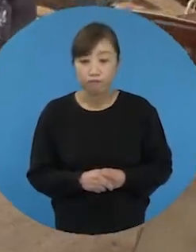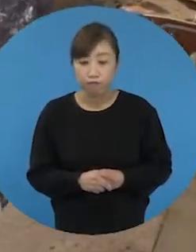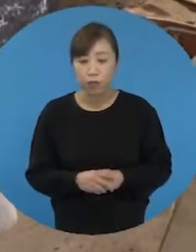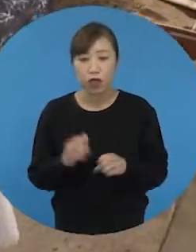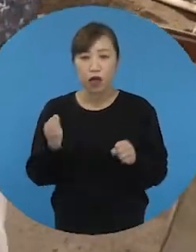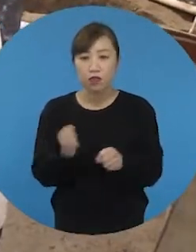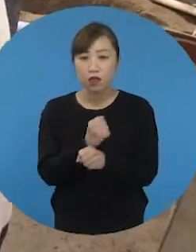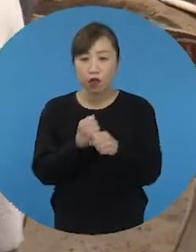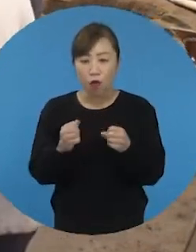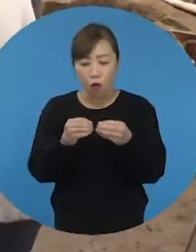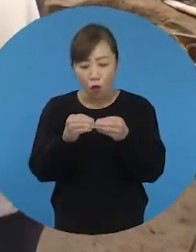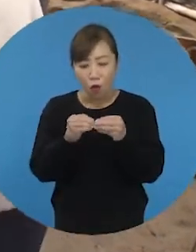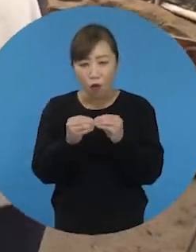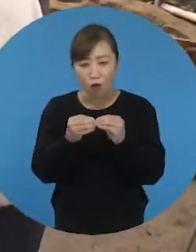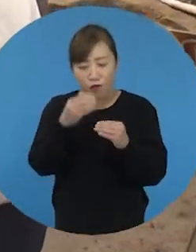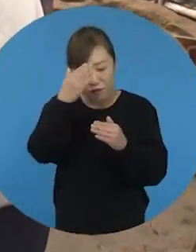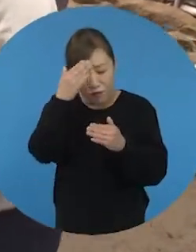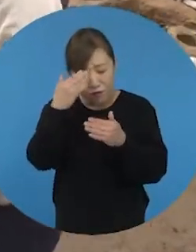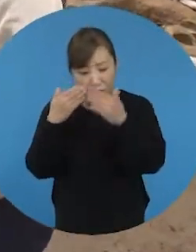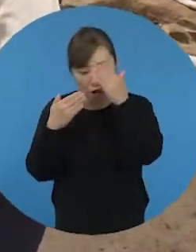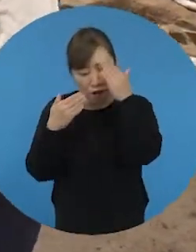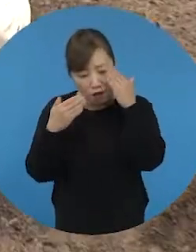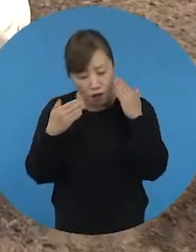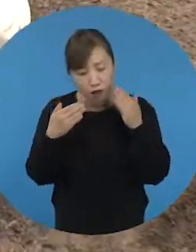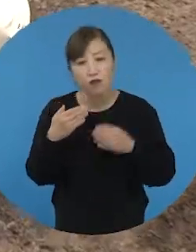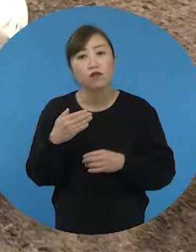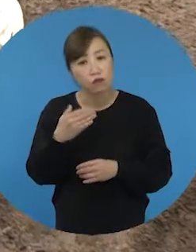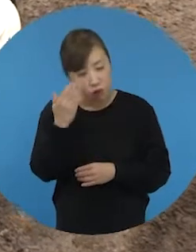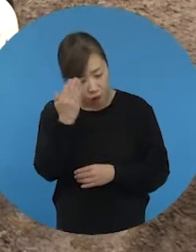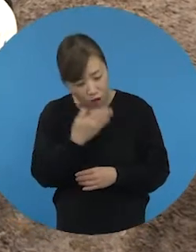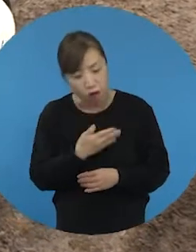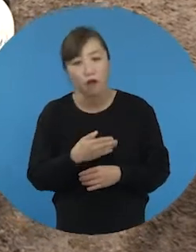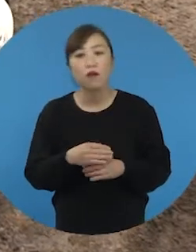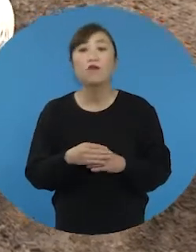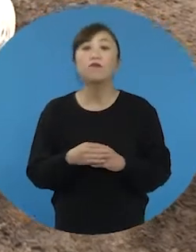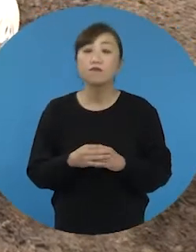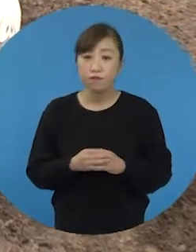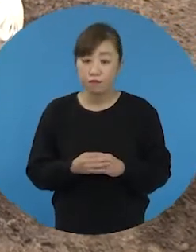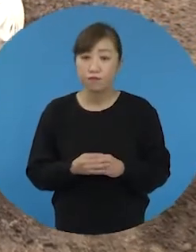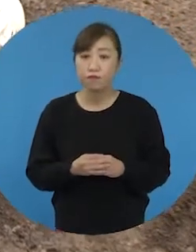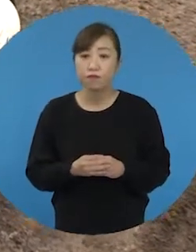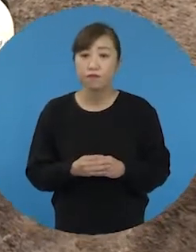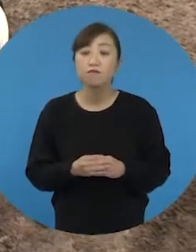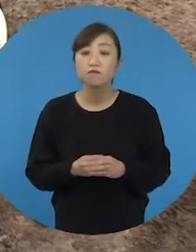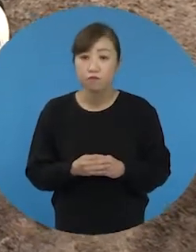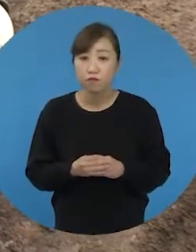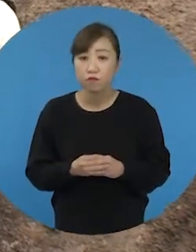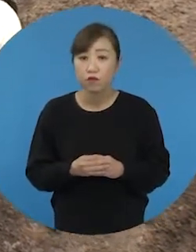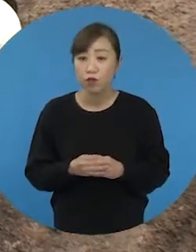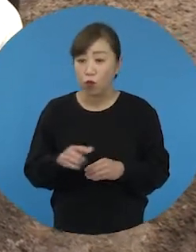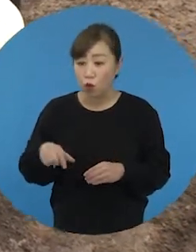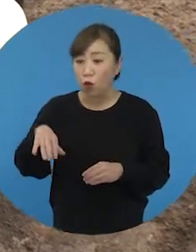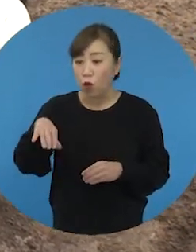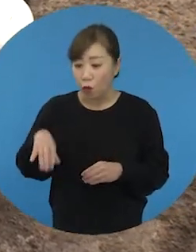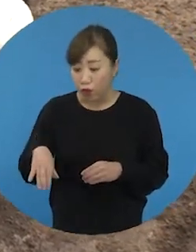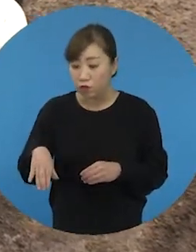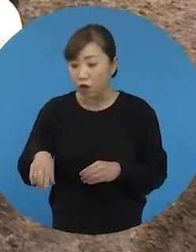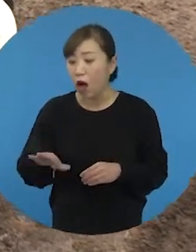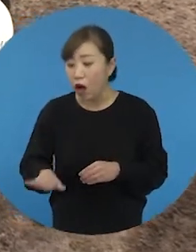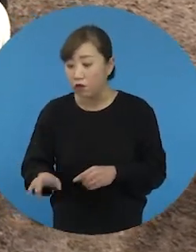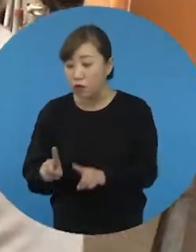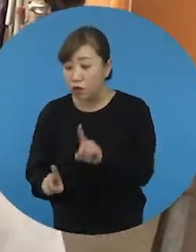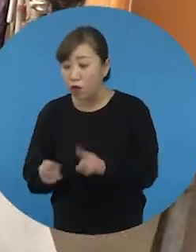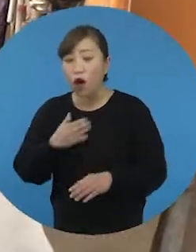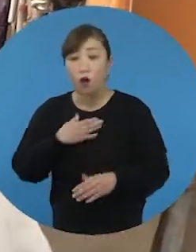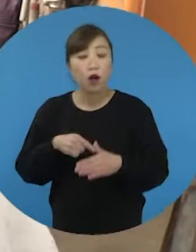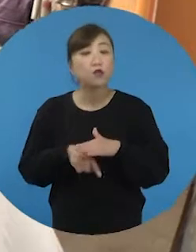このように結構繊細な作業なんですね。 そうですね、まあ、皆さん作業されていますが、どうやって遺跡があるか分かるか